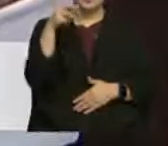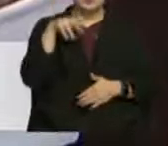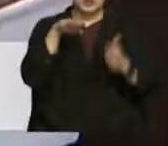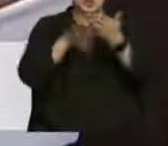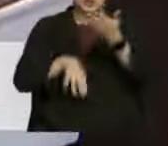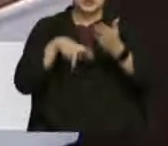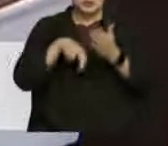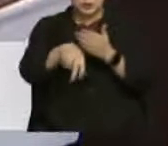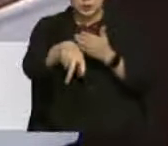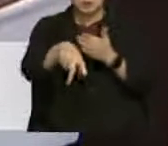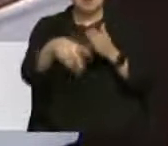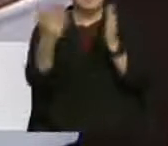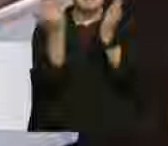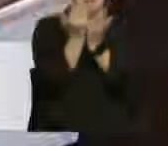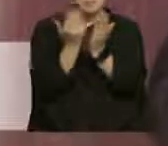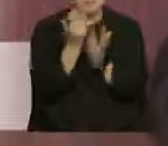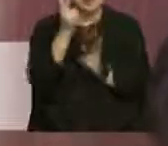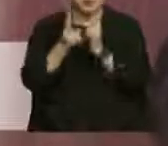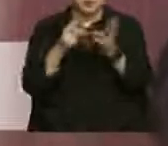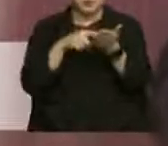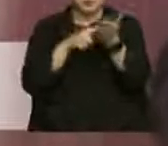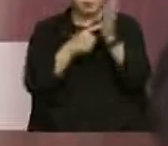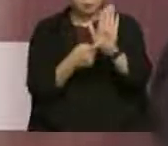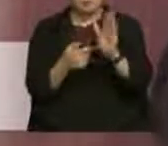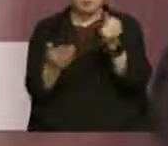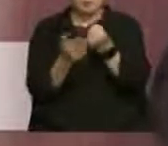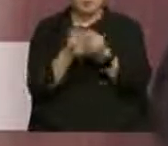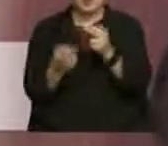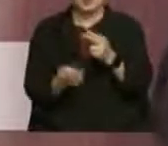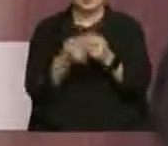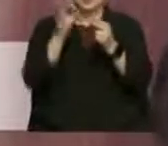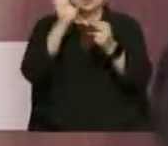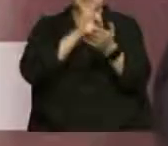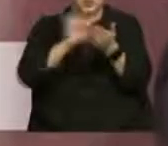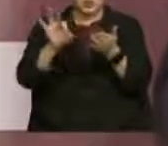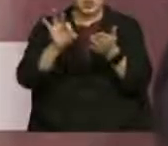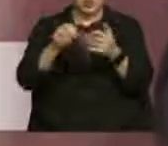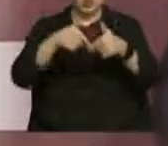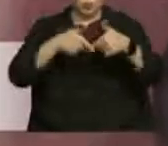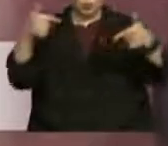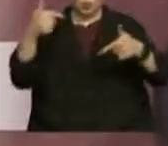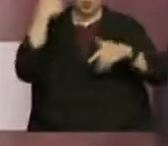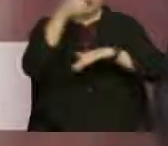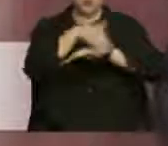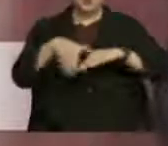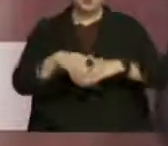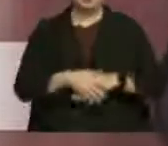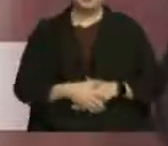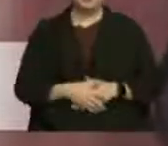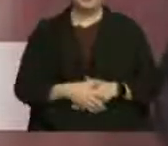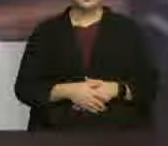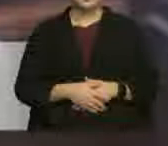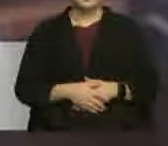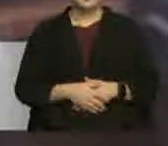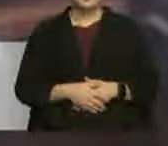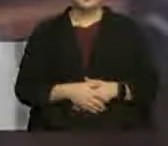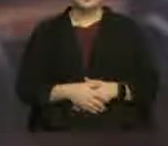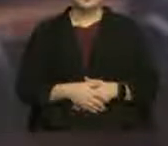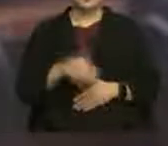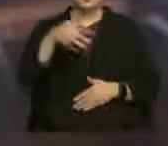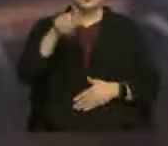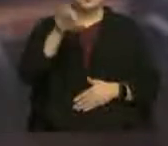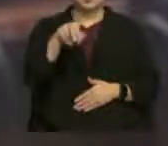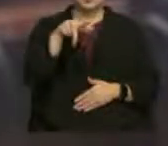사업이 강북 횡단선 마중물 사업임을 명시해 정립된 기금의 사용처를 확대하려는 것으로 풀이됩니다. 한편